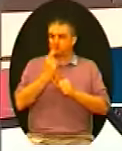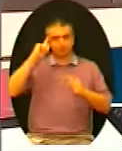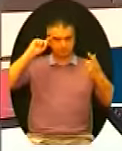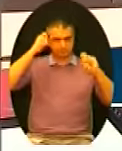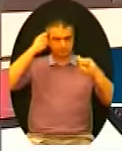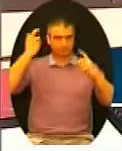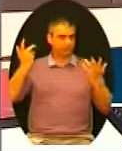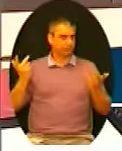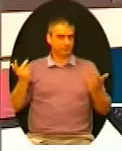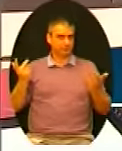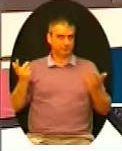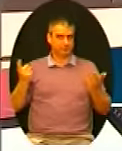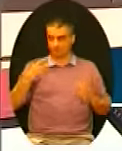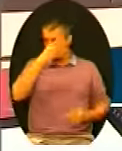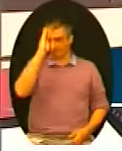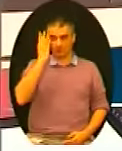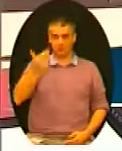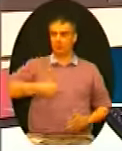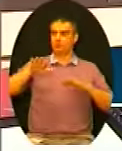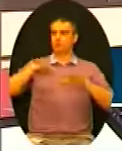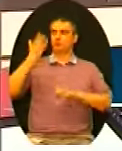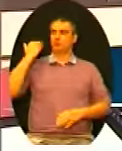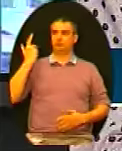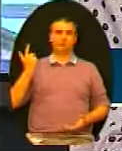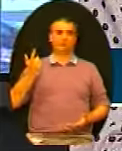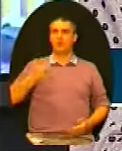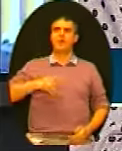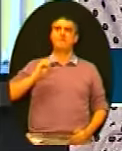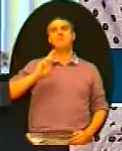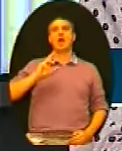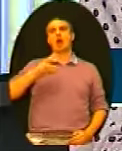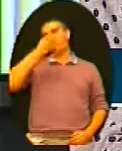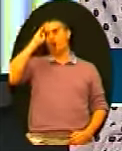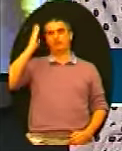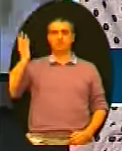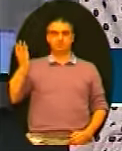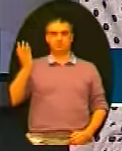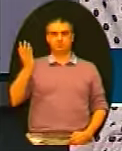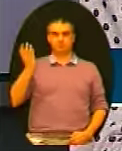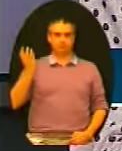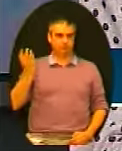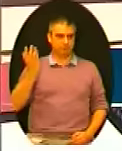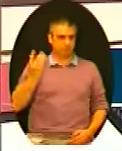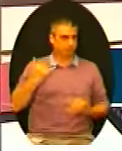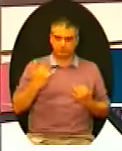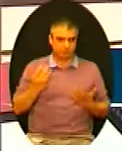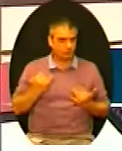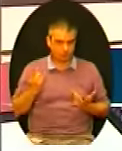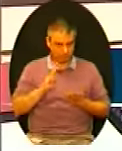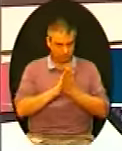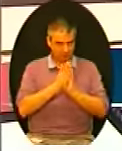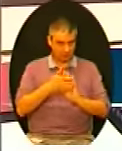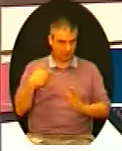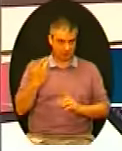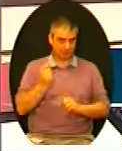הסוויץ' הזה? הרי... אולמרט הוא ראש ממשלה לשעבר, ומר אולמרט לצורך העניין, ומה, הוא יהפוך